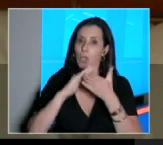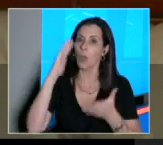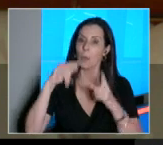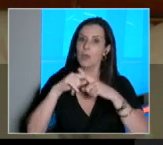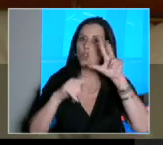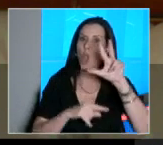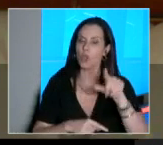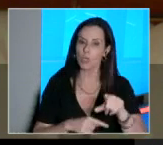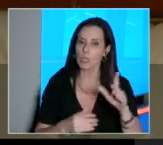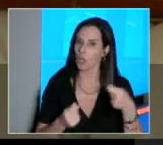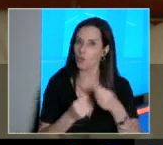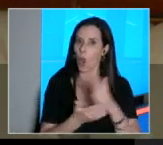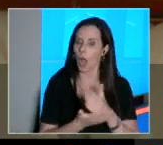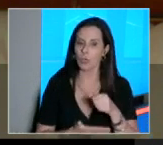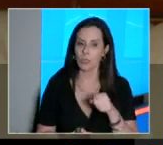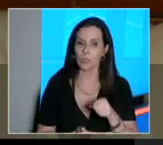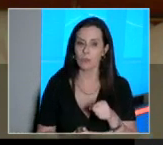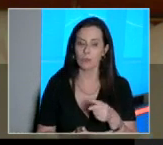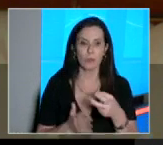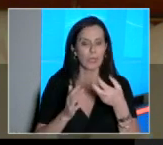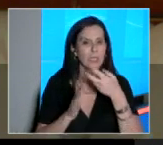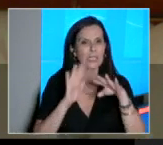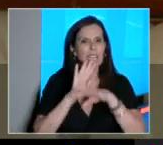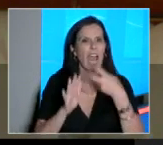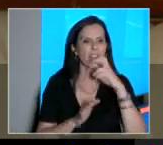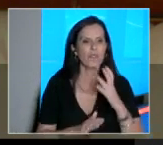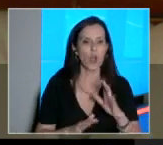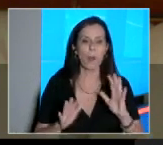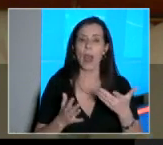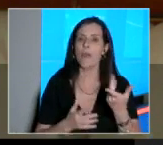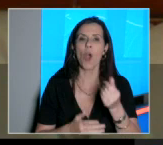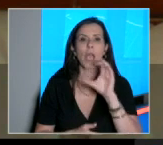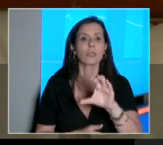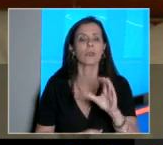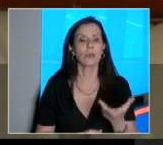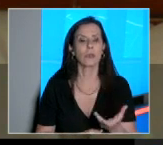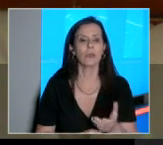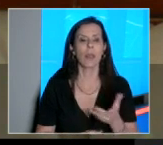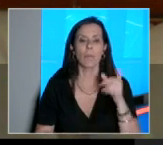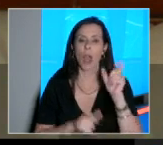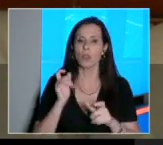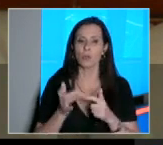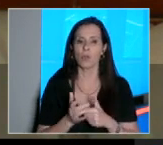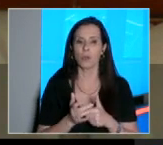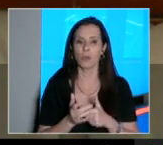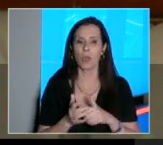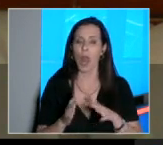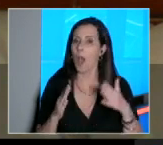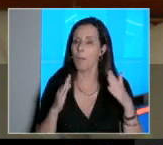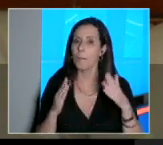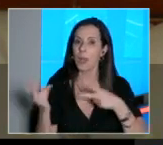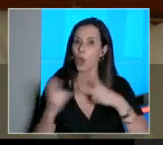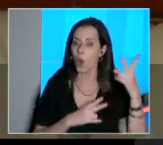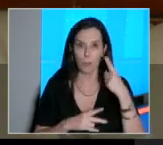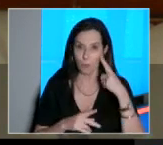מפי 3, זה עניין של החלטות, זה עדיפויות לאומיות. לאן הולך הכסף? למה הכבישים פה כבר צפופים? למה בתי